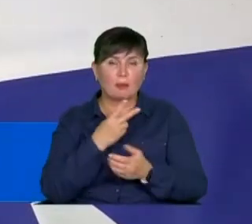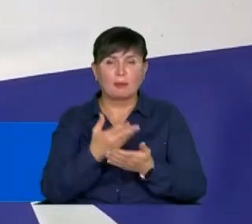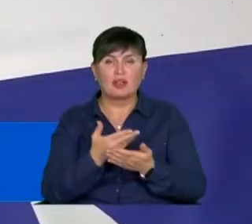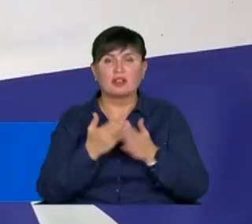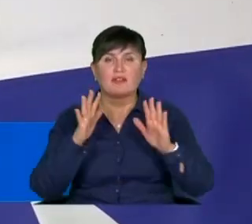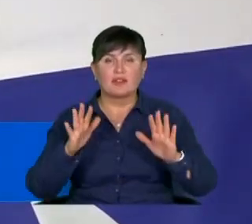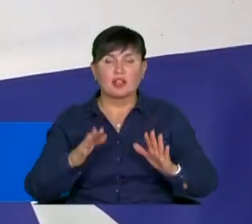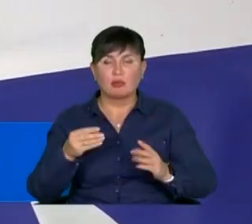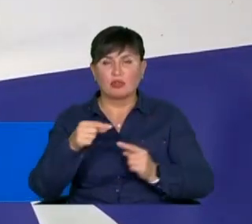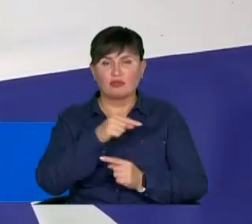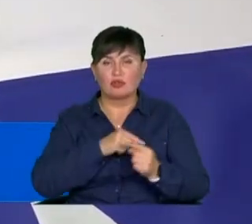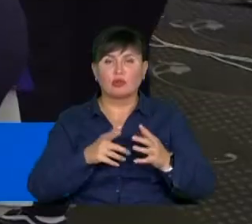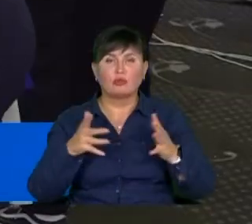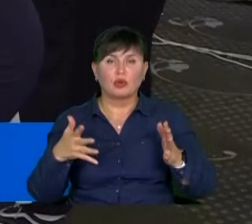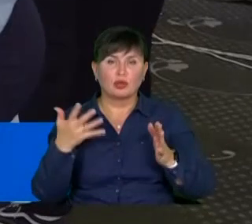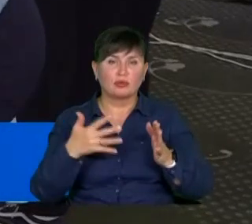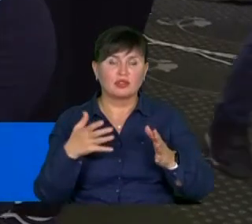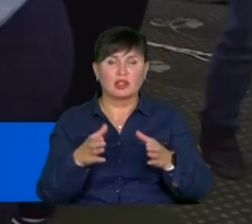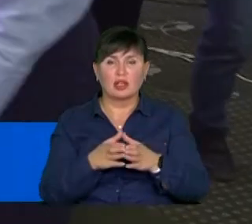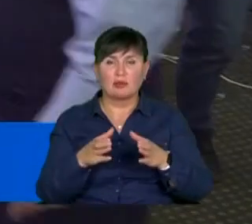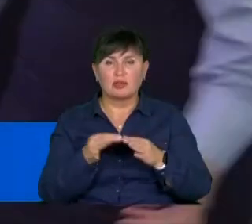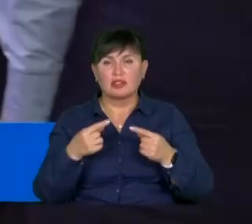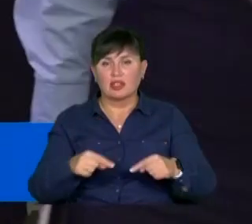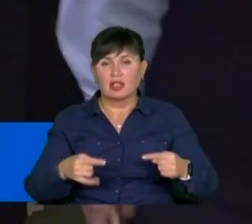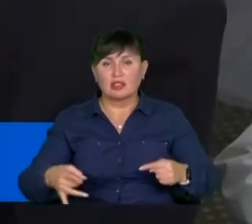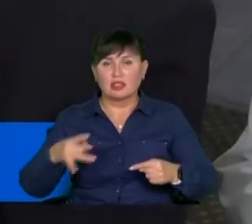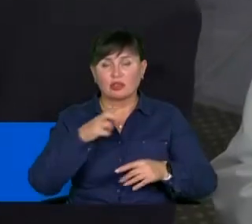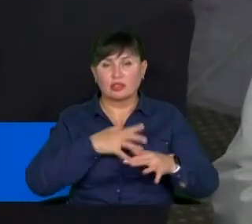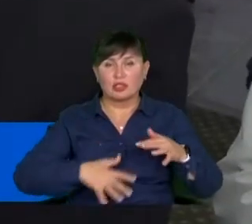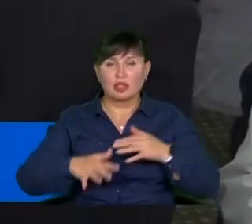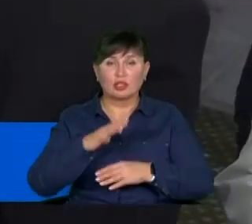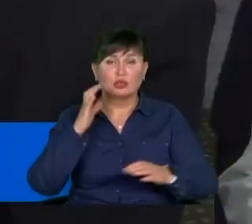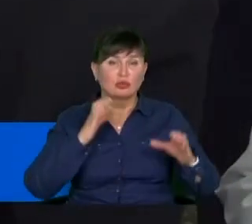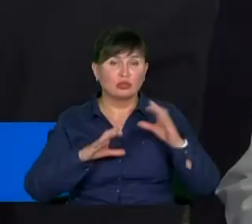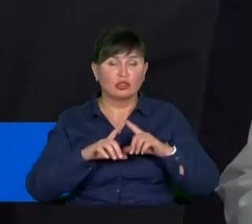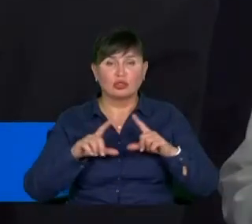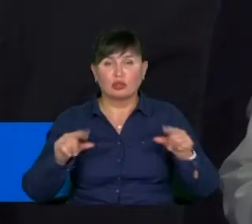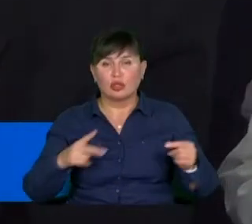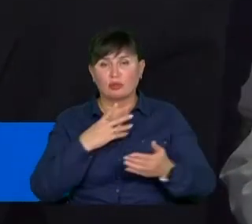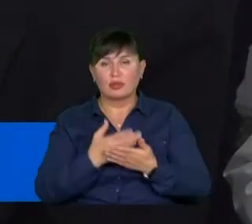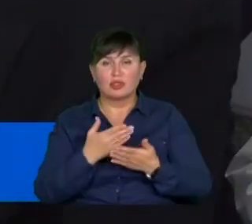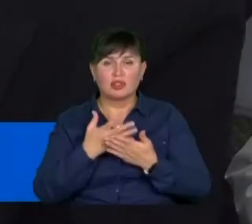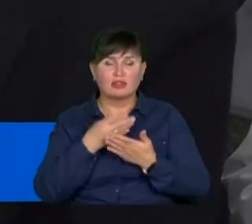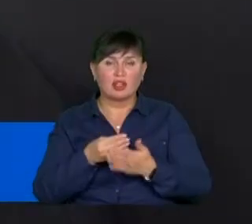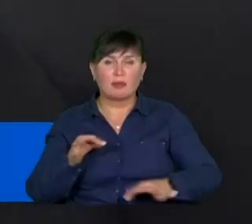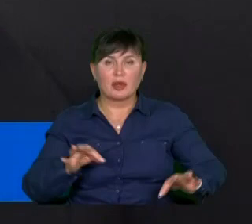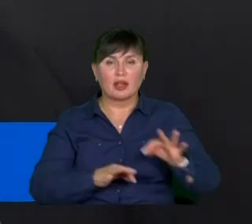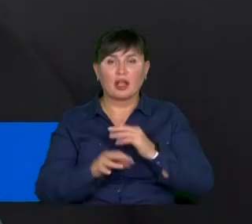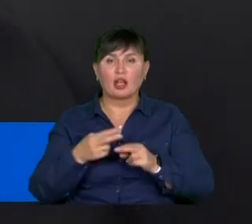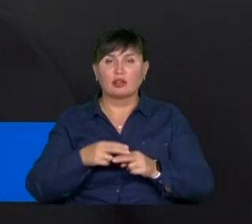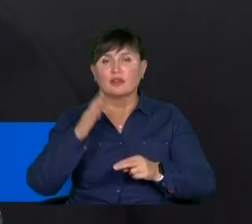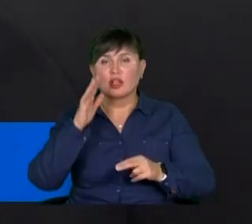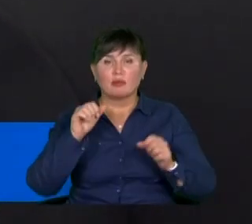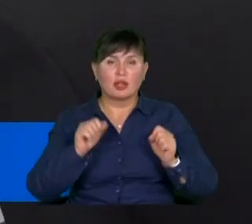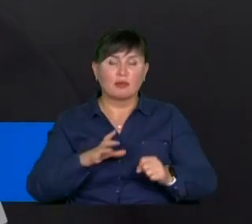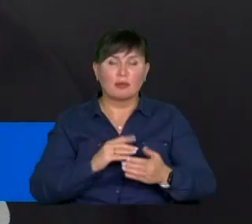выставке бизнес-форума более 50 команд из разных регионов страны. Студенты и школьники демонстрировали свои проекты, которые в дальнейшем могли